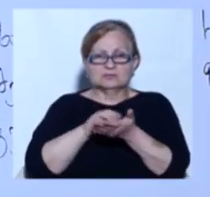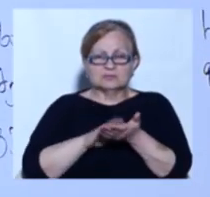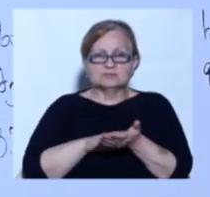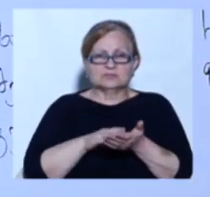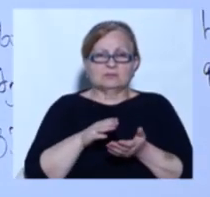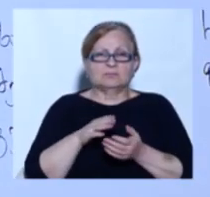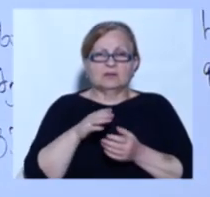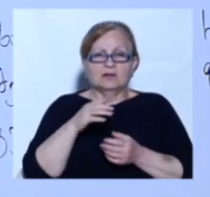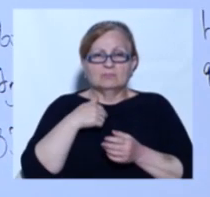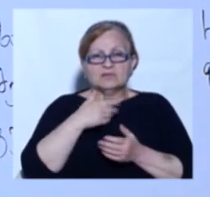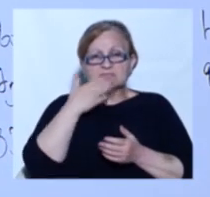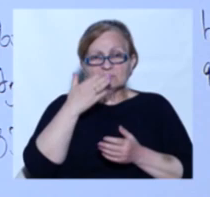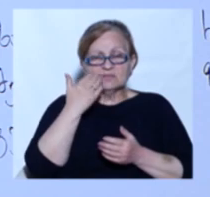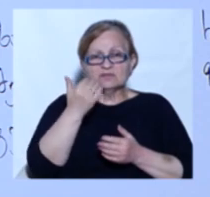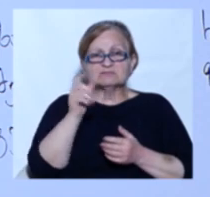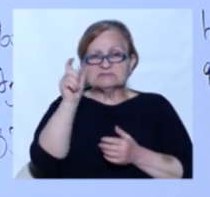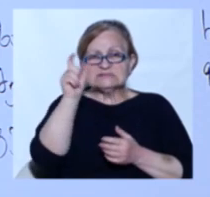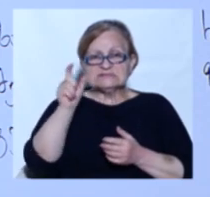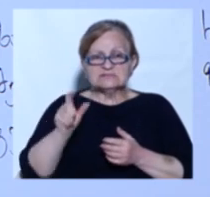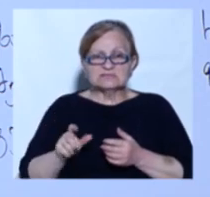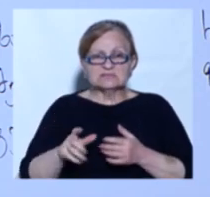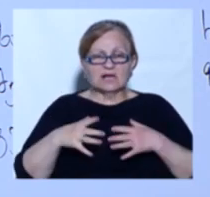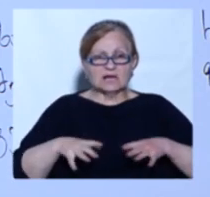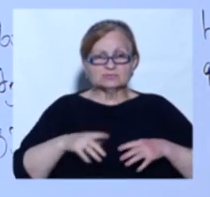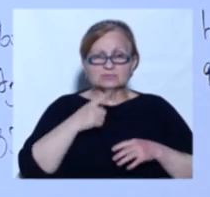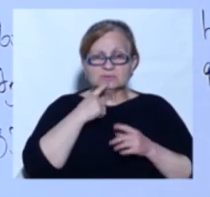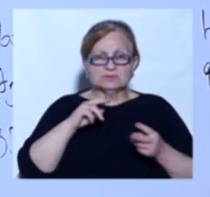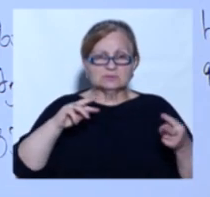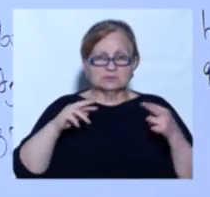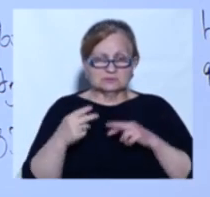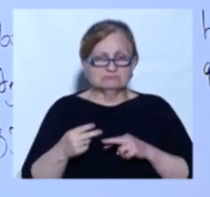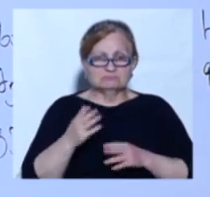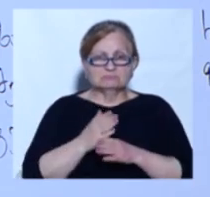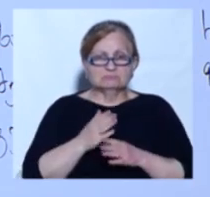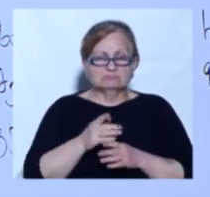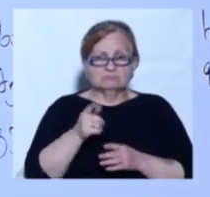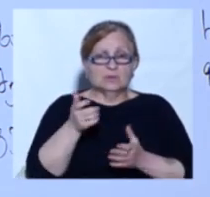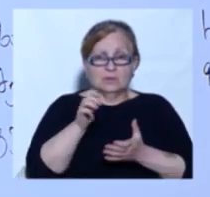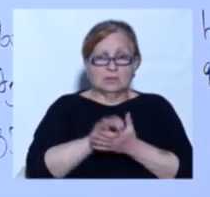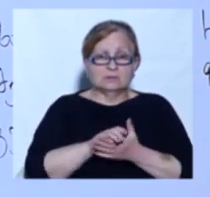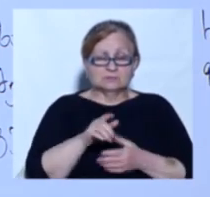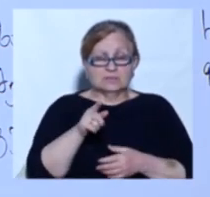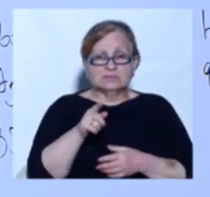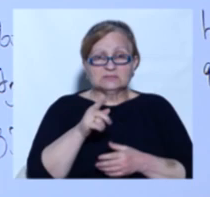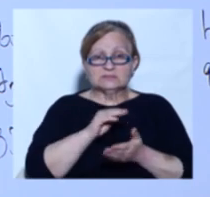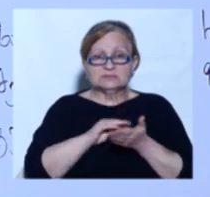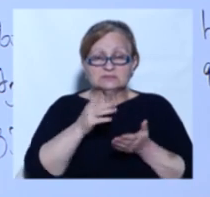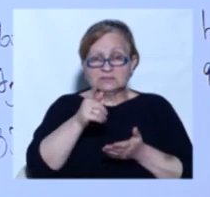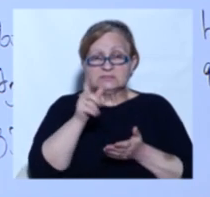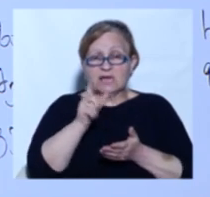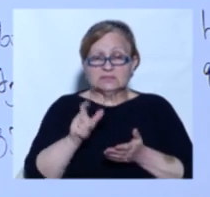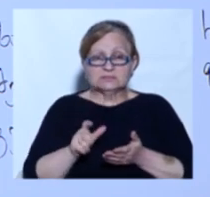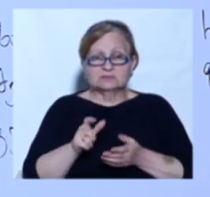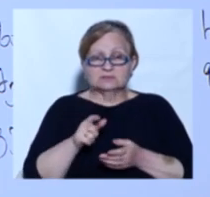ლექსები, ქართულ ენაზე სხვათა შორის თარგმნილია და თამამად გირჩევ გაეცნო ამ ლექსებს,